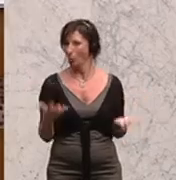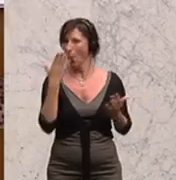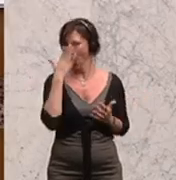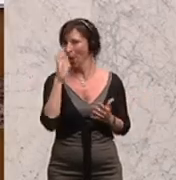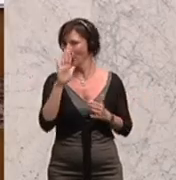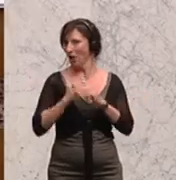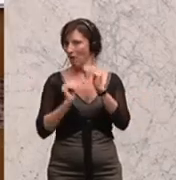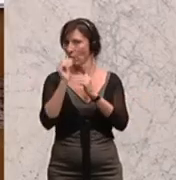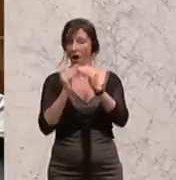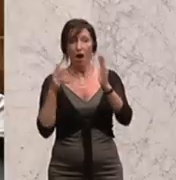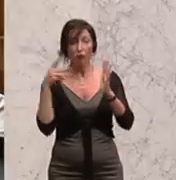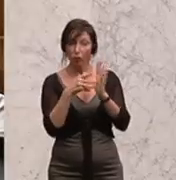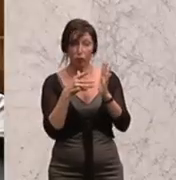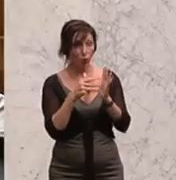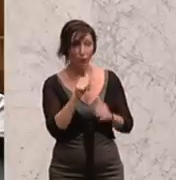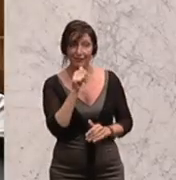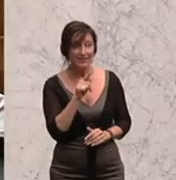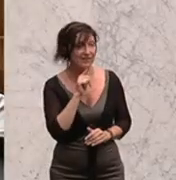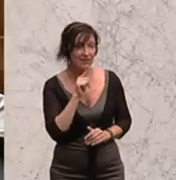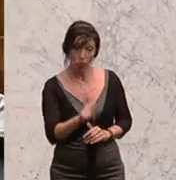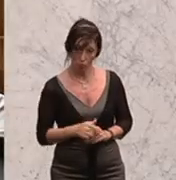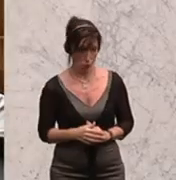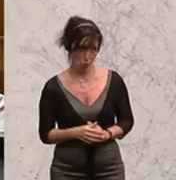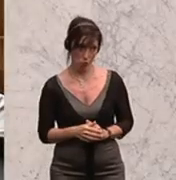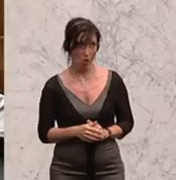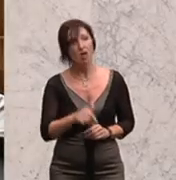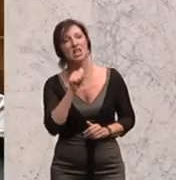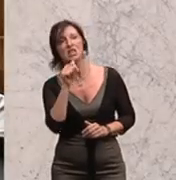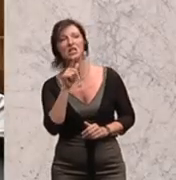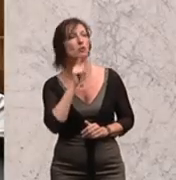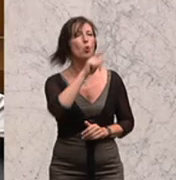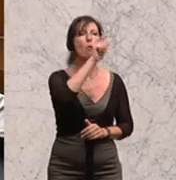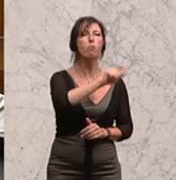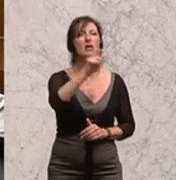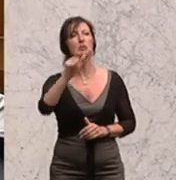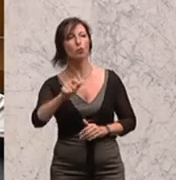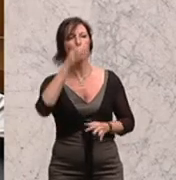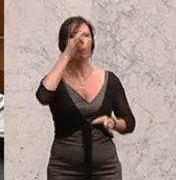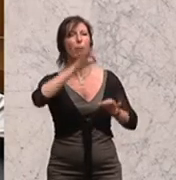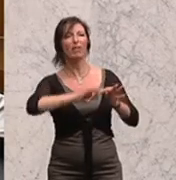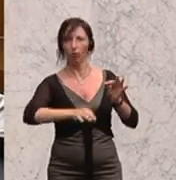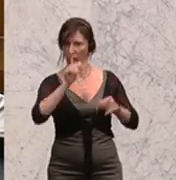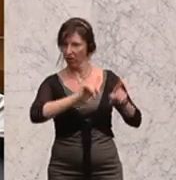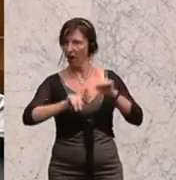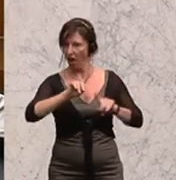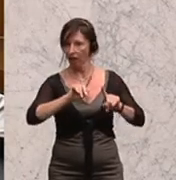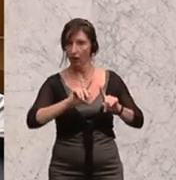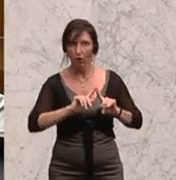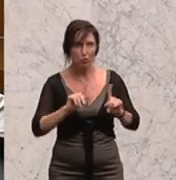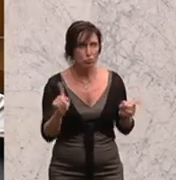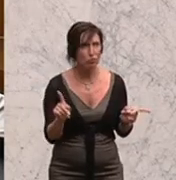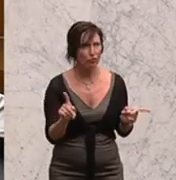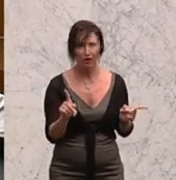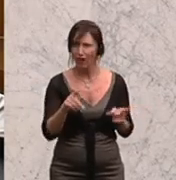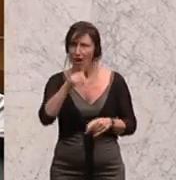Kontrolle nicht nur bei wirklich jenen sucht, wo es um Betrug geht, sondern dass sie den kleinen Bürger